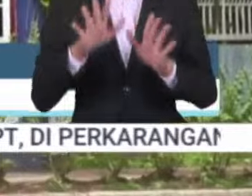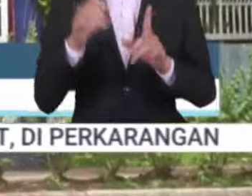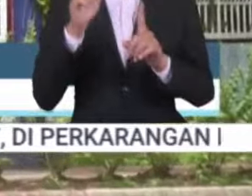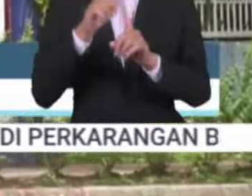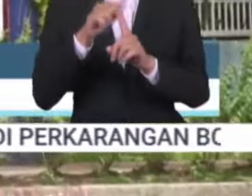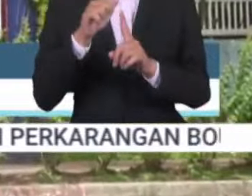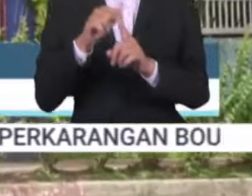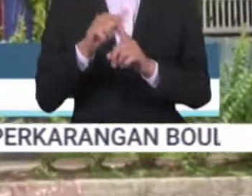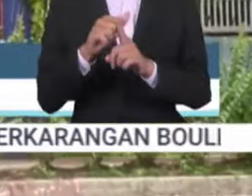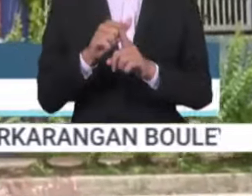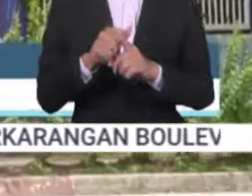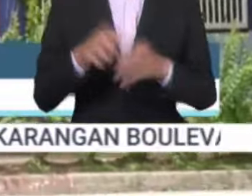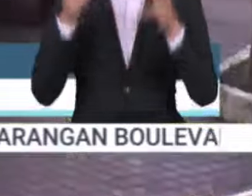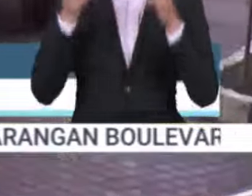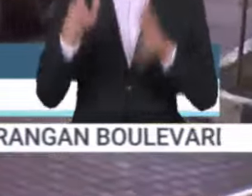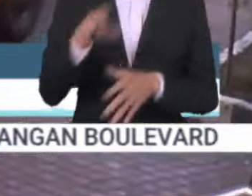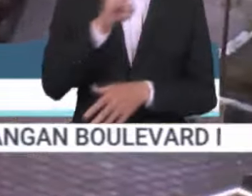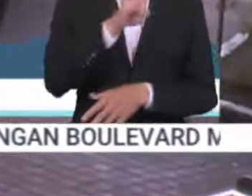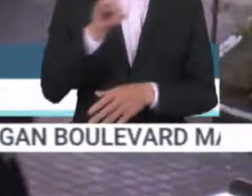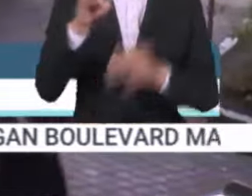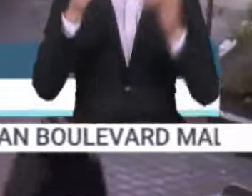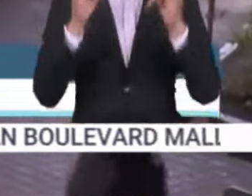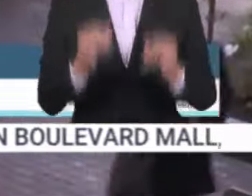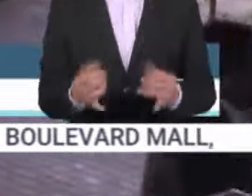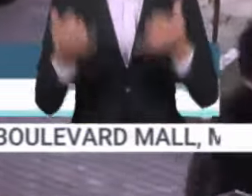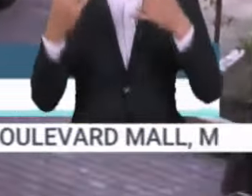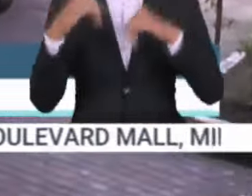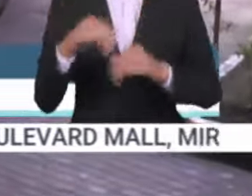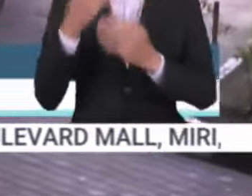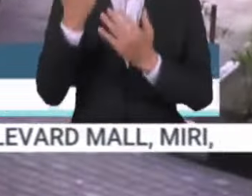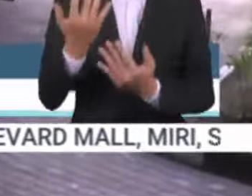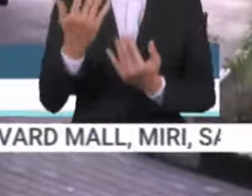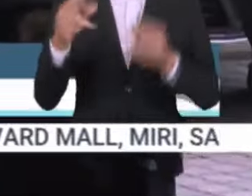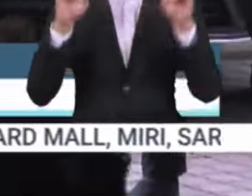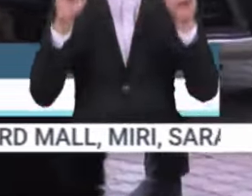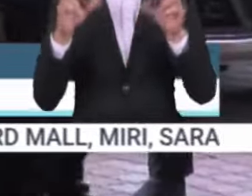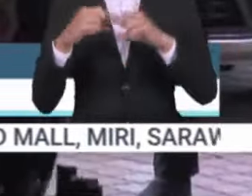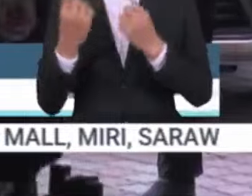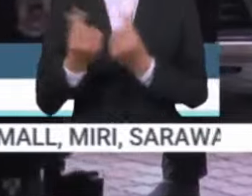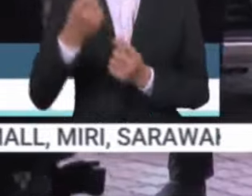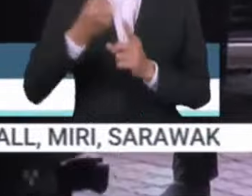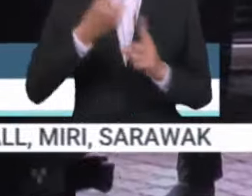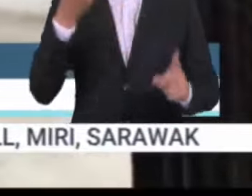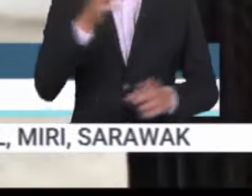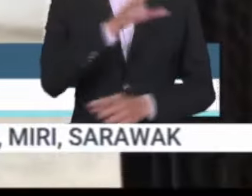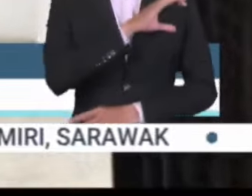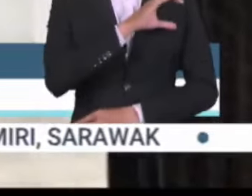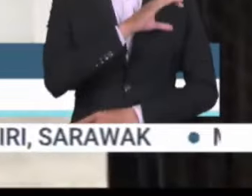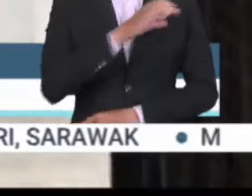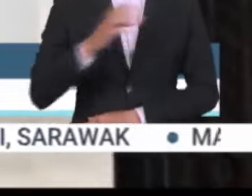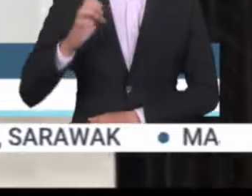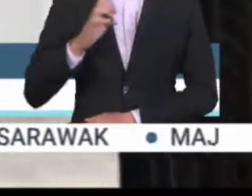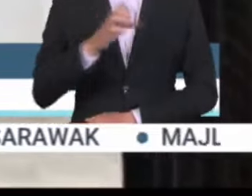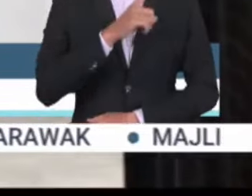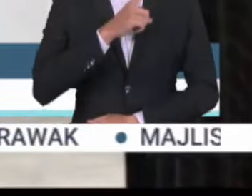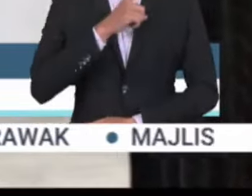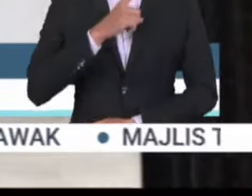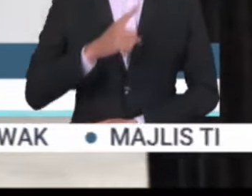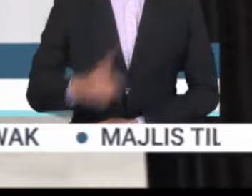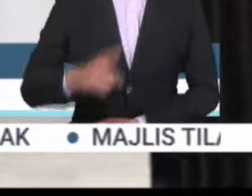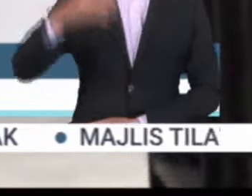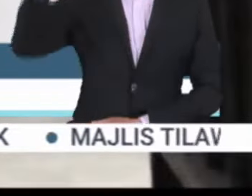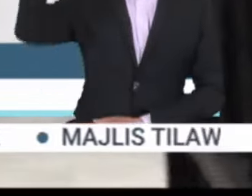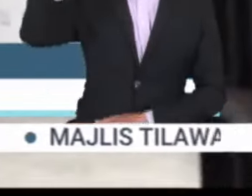diklasifikasi sebagai mangsa. Manakala, baki 42 individu masih menunggu klasifikasi pihak polis. Esko Hal Ehwal Agama Islam